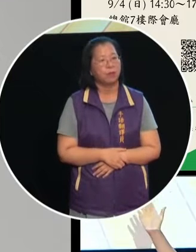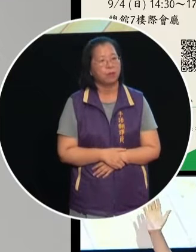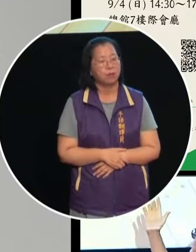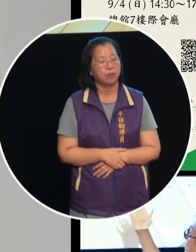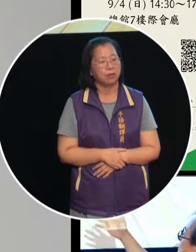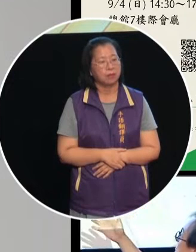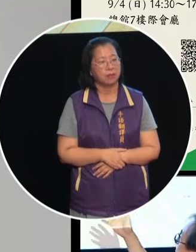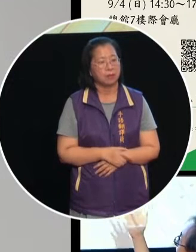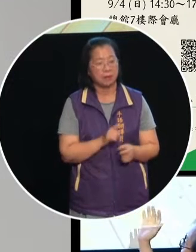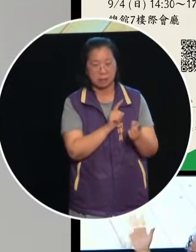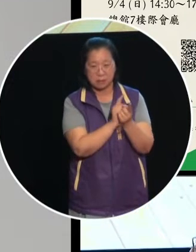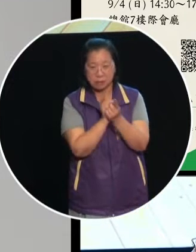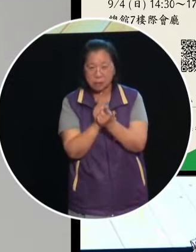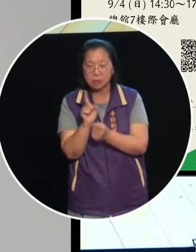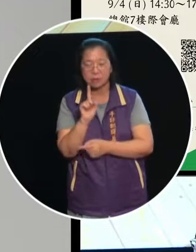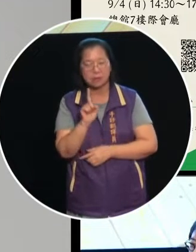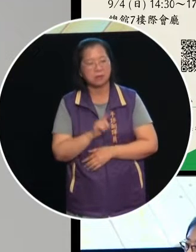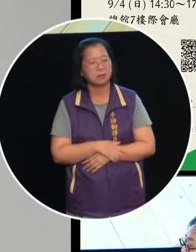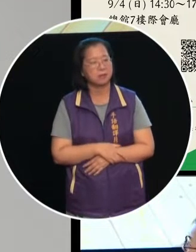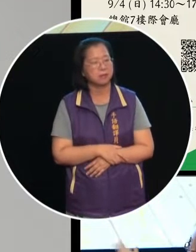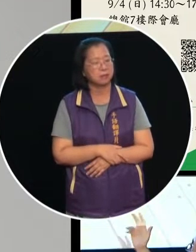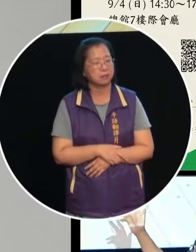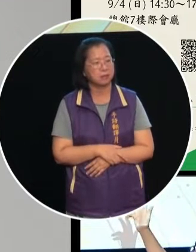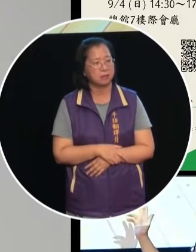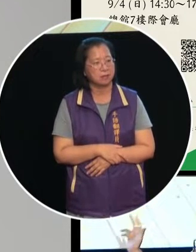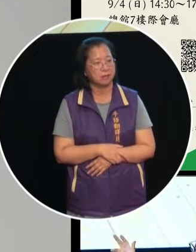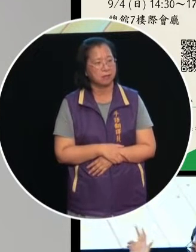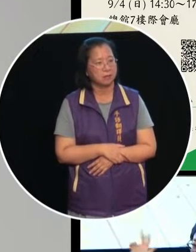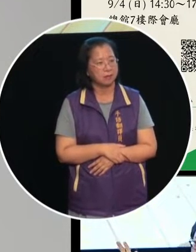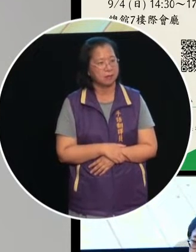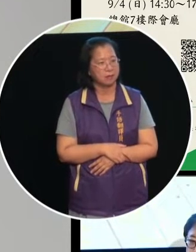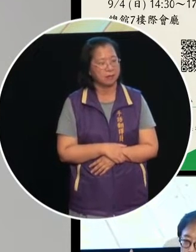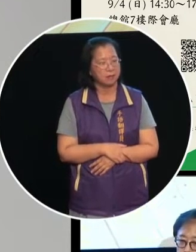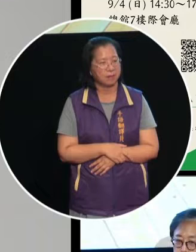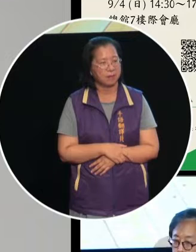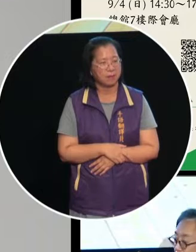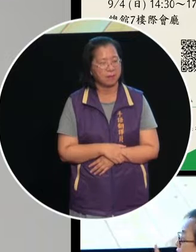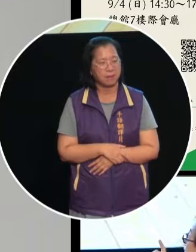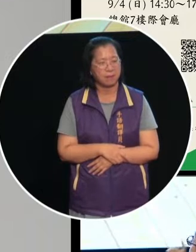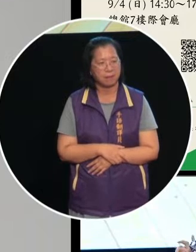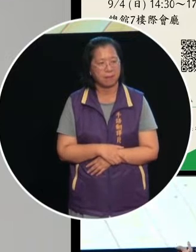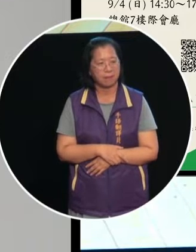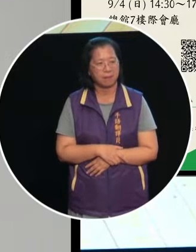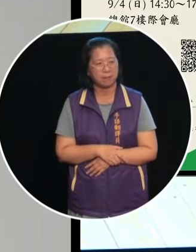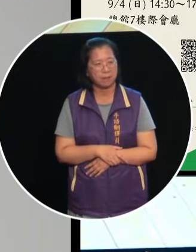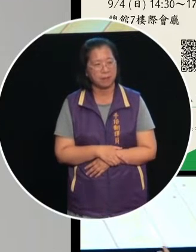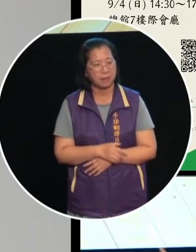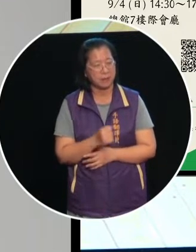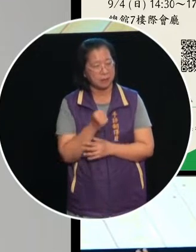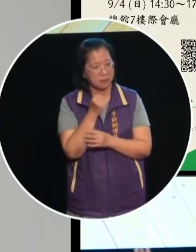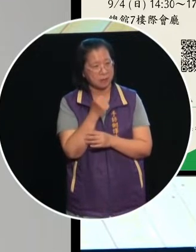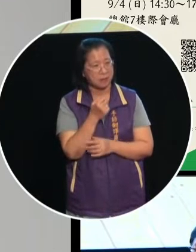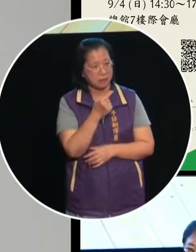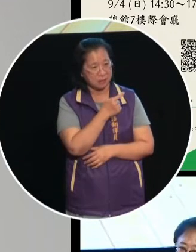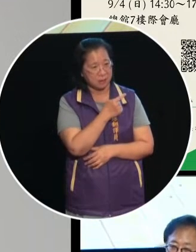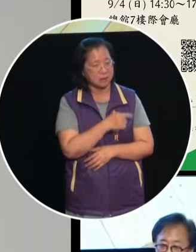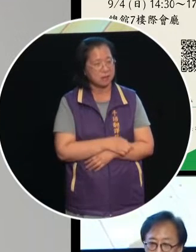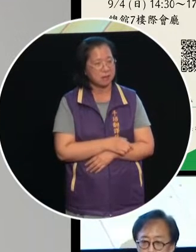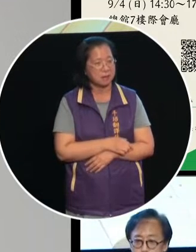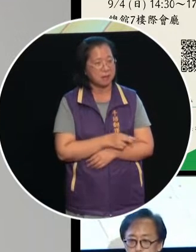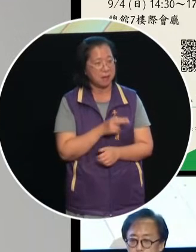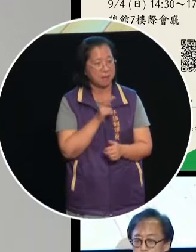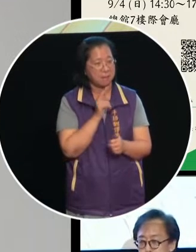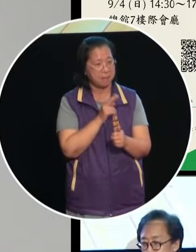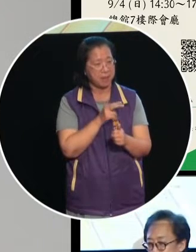相对的来讲是这个最近也越来越好的这个红之会，就是安田派跟马先派，